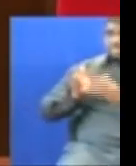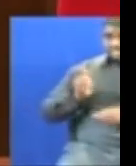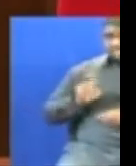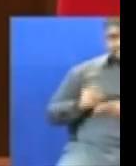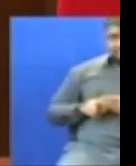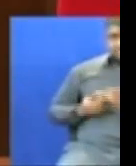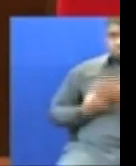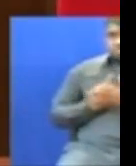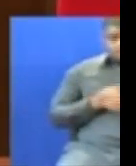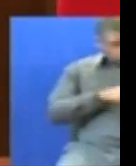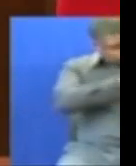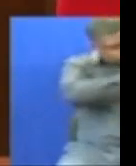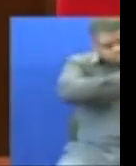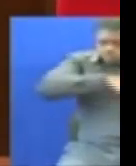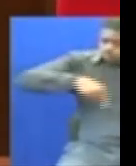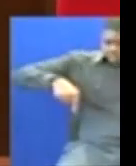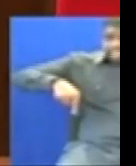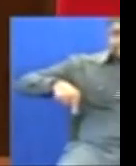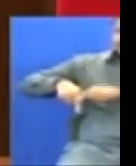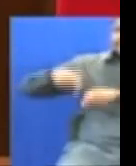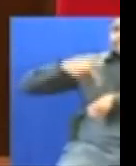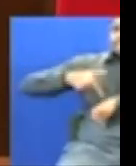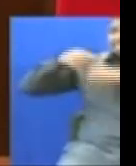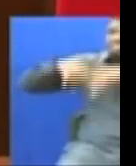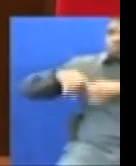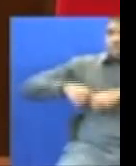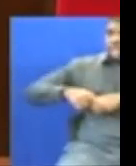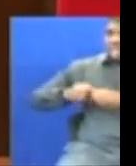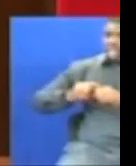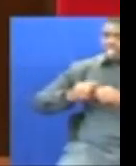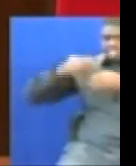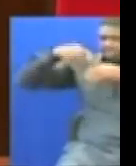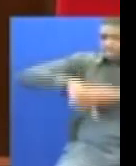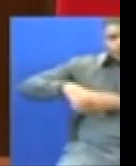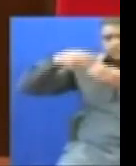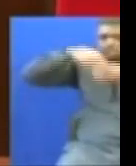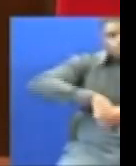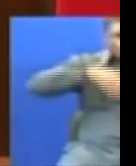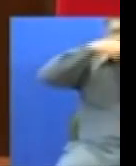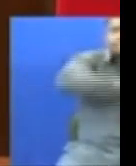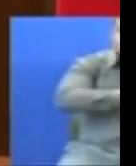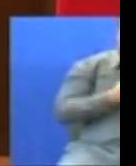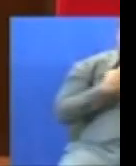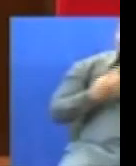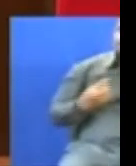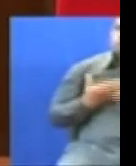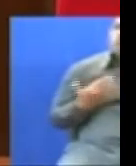ya Moto. Barabara hii kipindi cha mvua imeharibika. Kwa nini nimeyasema haya mheshimiwa Naibu Spika? Kwa